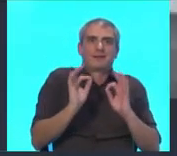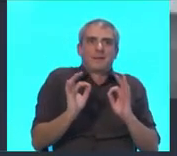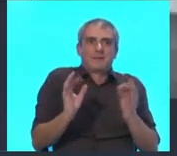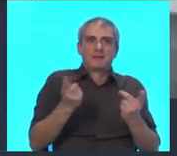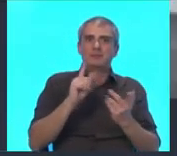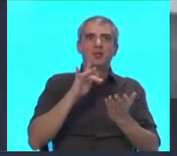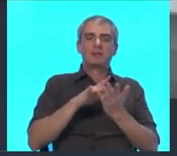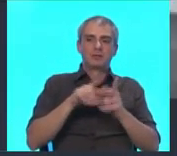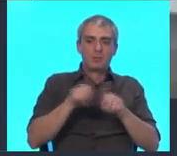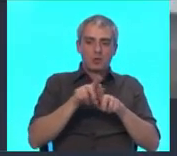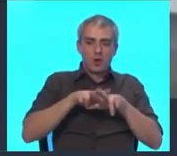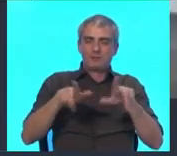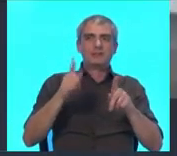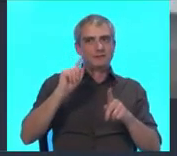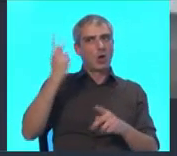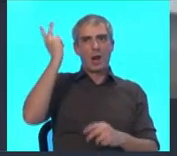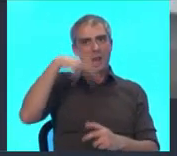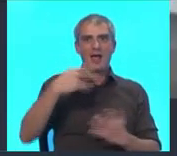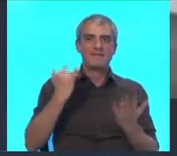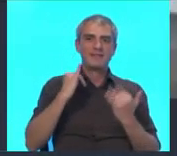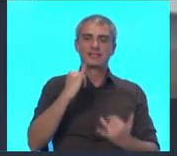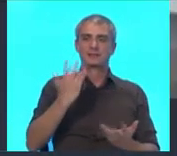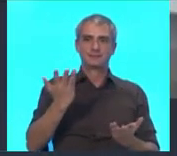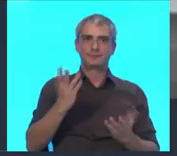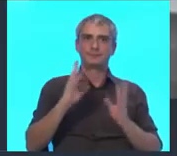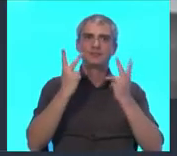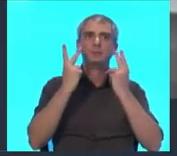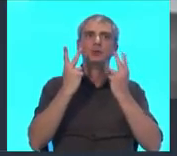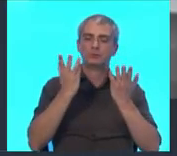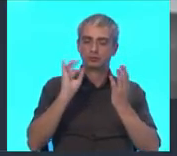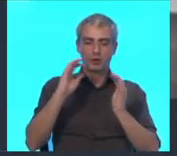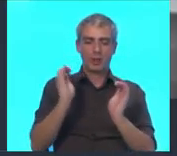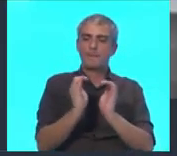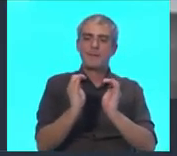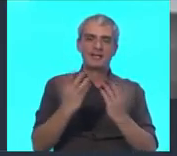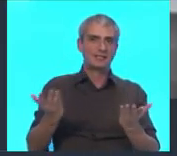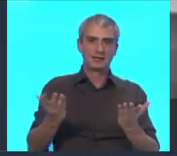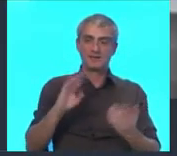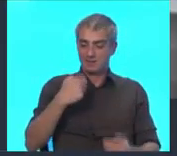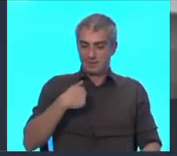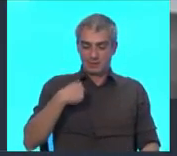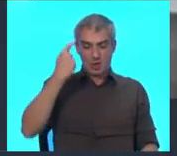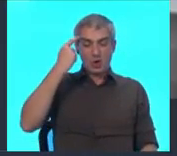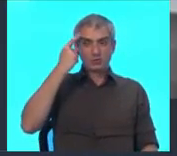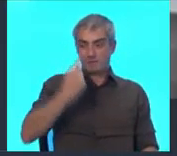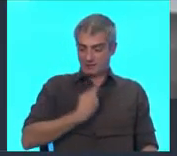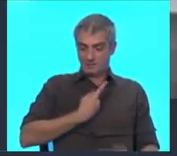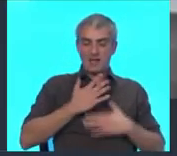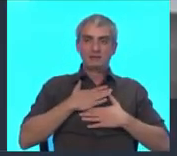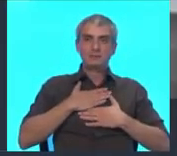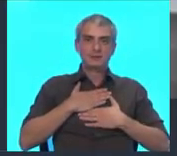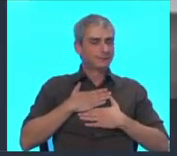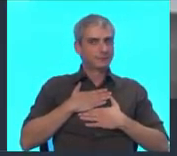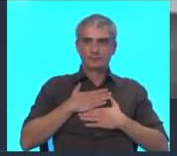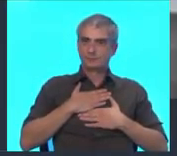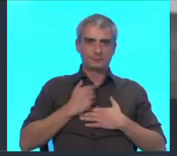שנמצאת באותה סיטואציה יכולה להבין את המשמעות של פגיעה, ואם אני חושבת על עצמי, לא בטוחה